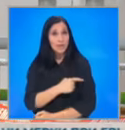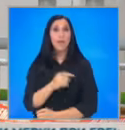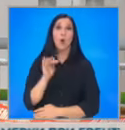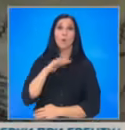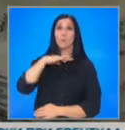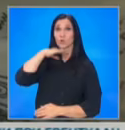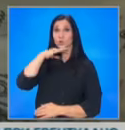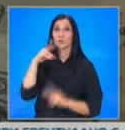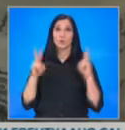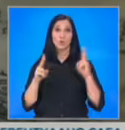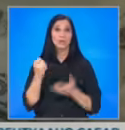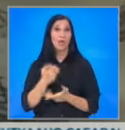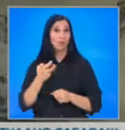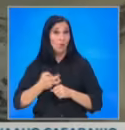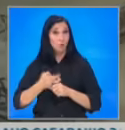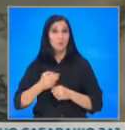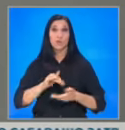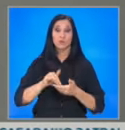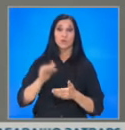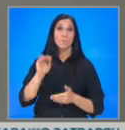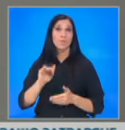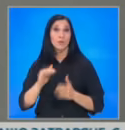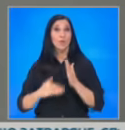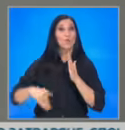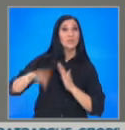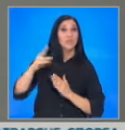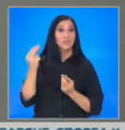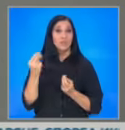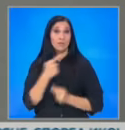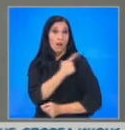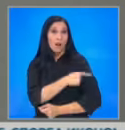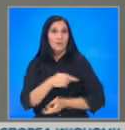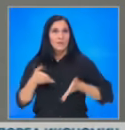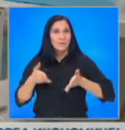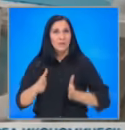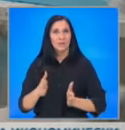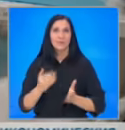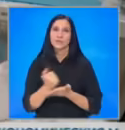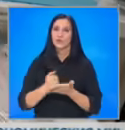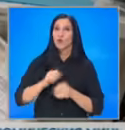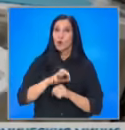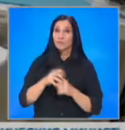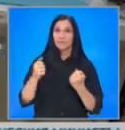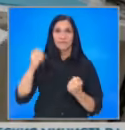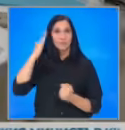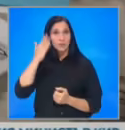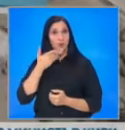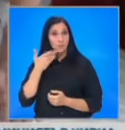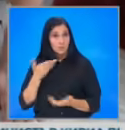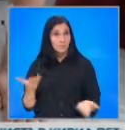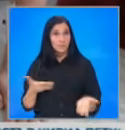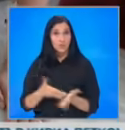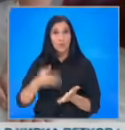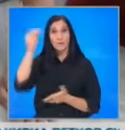постигнато съгласие с Лекарския съюз, ще бъдат увеличени цените на клиничните пътеки за лечение на COVID. Здравният министър обясни защо България е първа